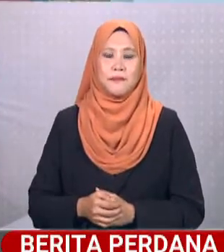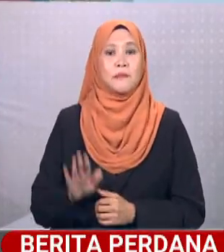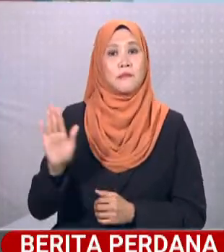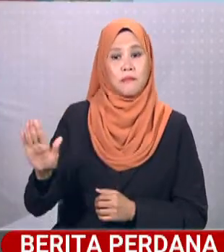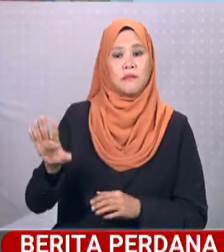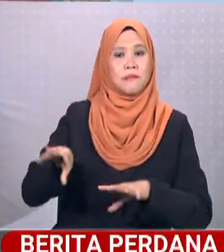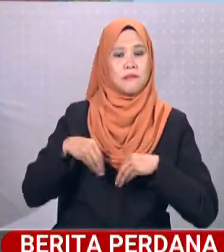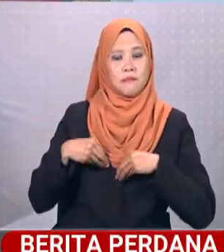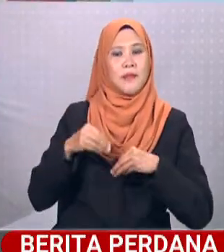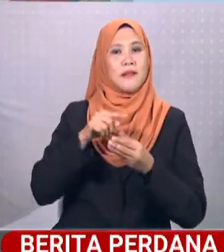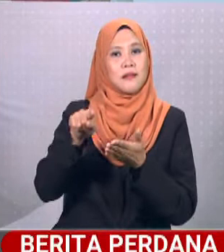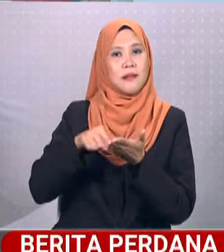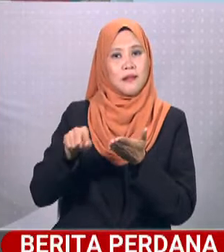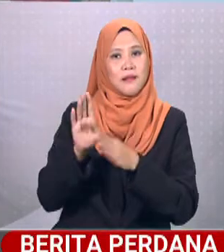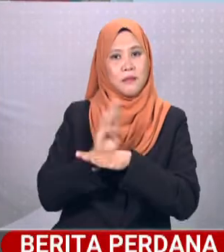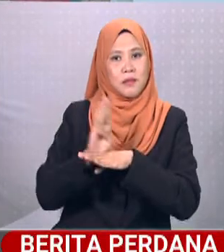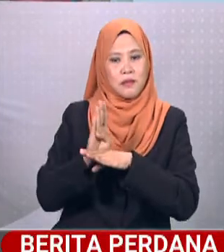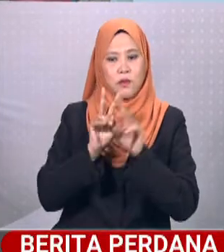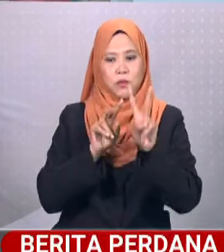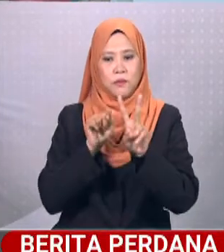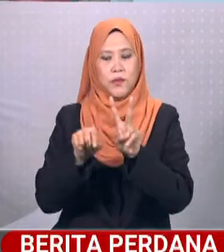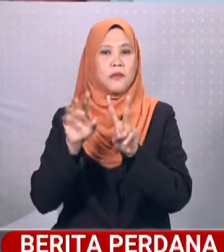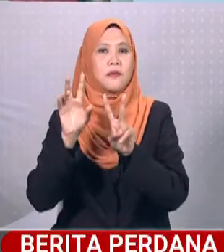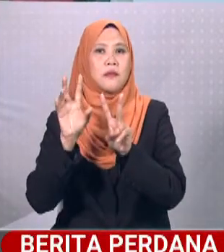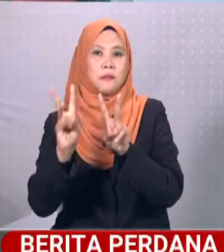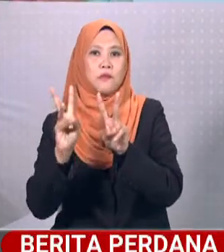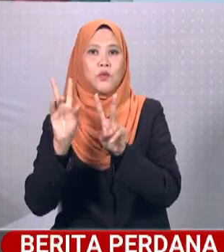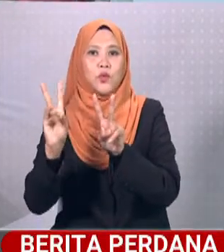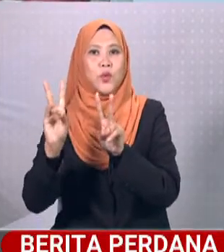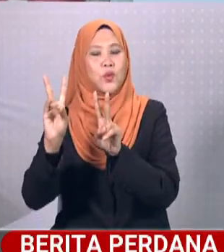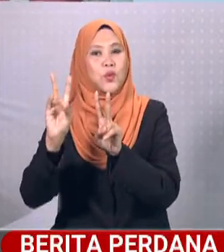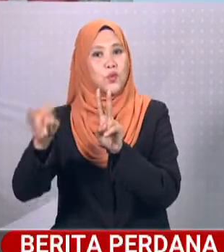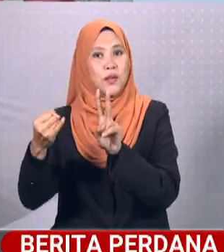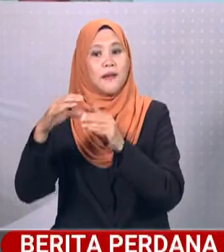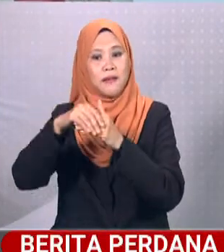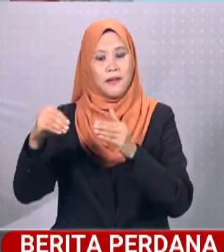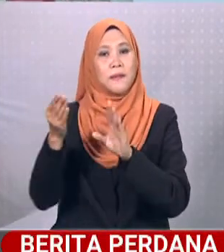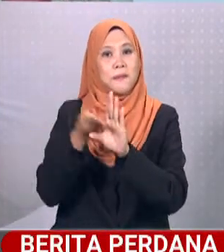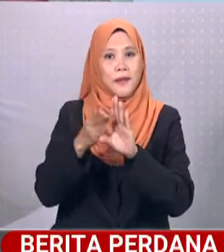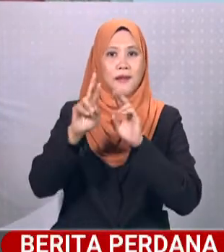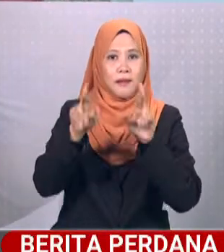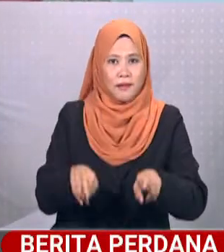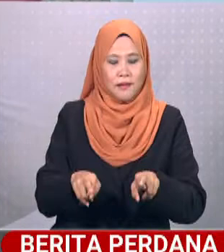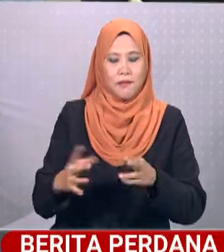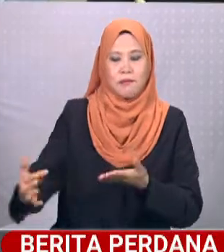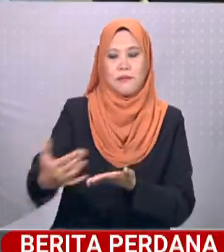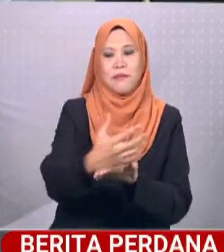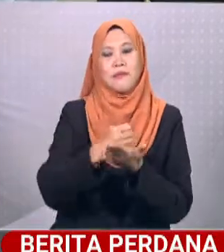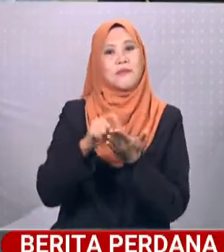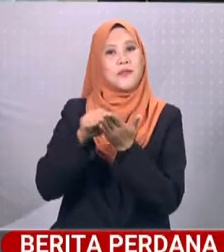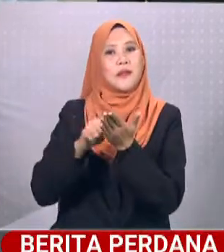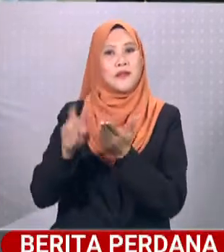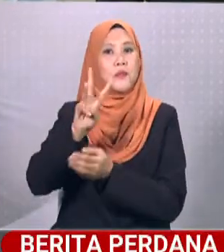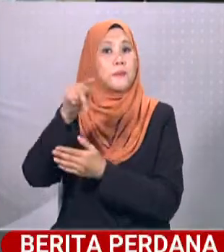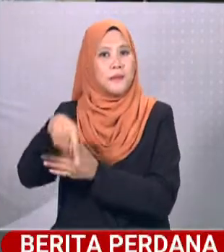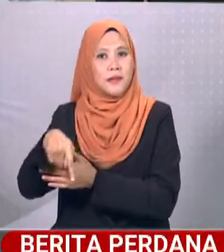Beliau menerima penyerahan zakat perniagaan RM2.67 juta oleh Bank Rakyat bagi pihak Pusat Pungutan Zakat Wilayah